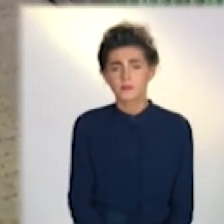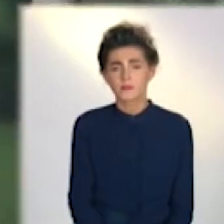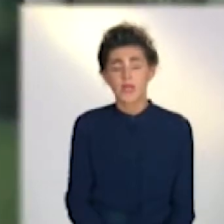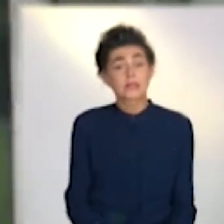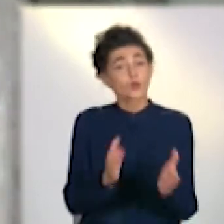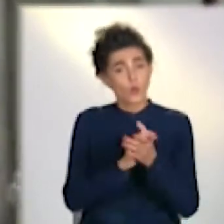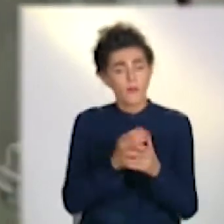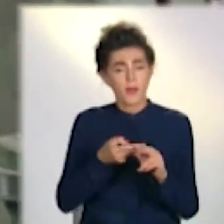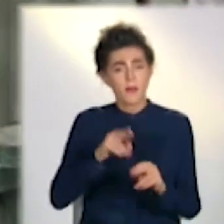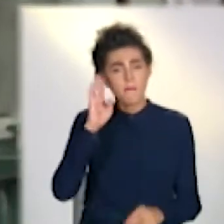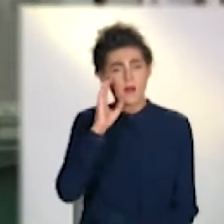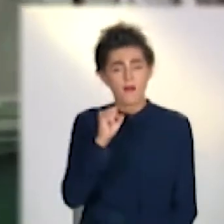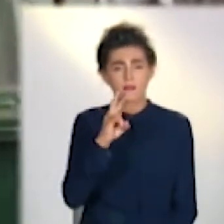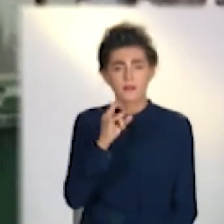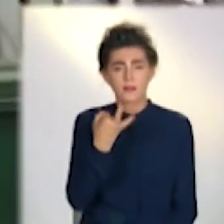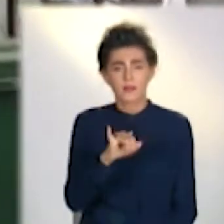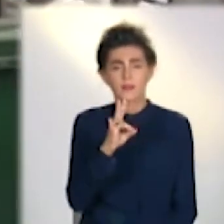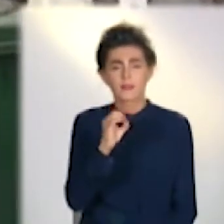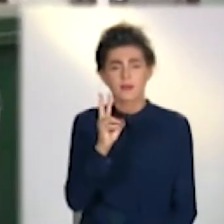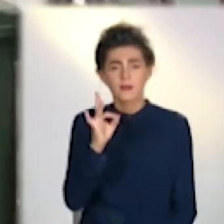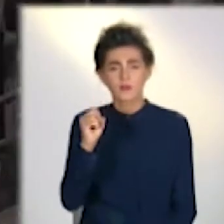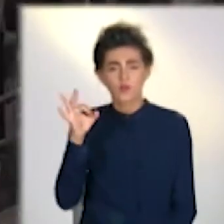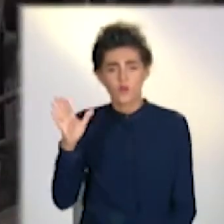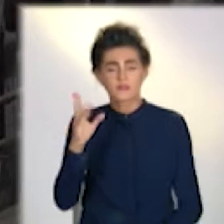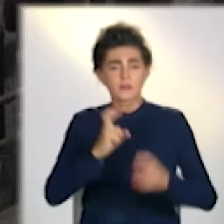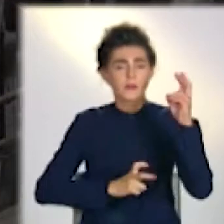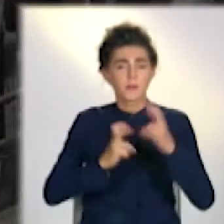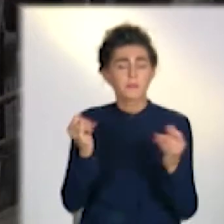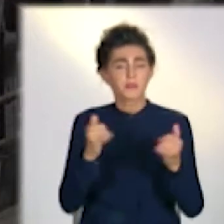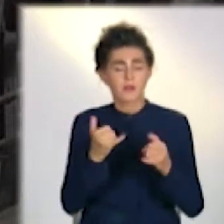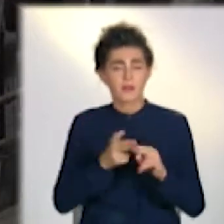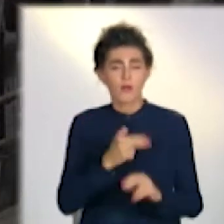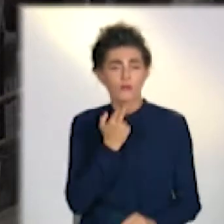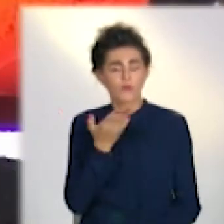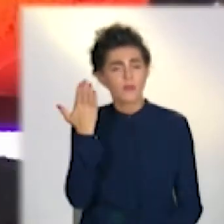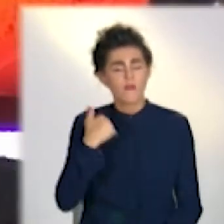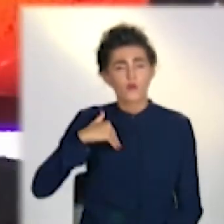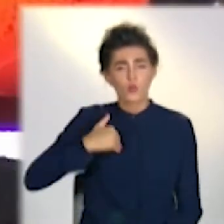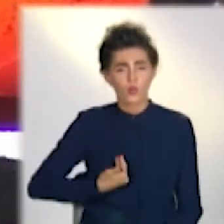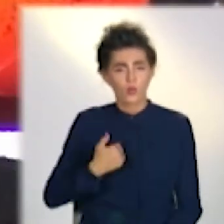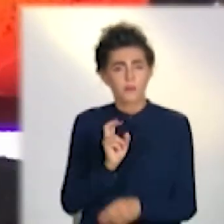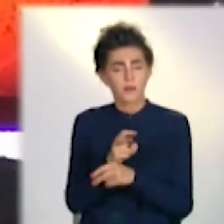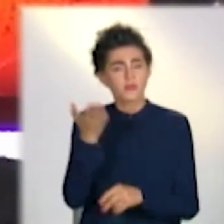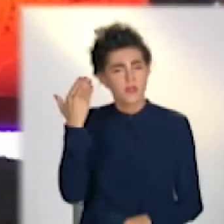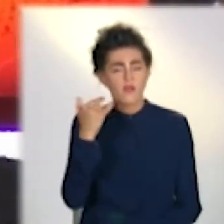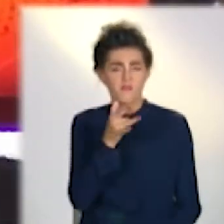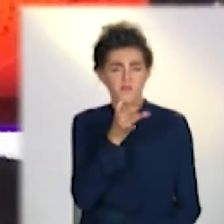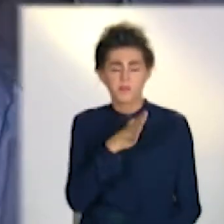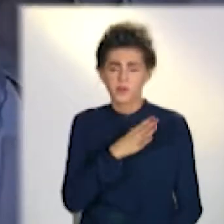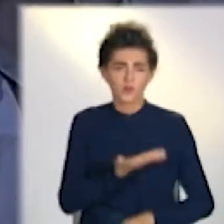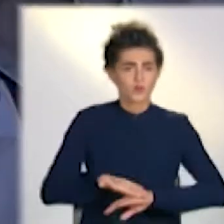Знайомтеся, Андрій Некрасов. На Маріупольський комбінат імені Ілліча прийшов ще хлопцем. Згадує, часи тоді були дуже